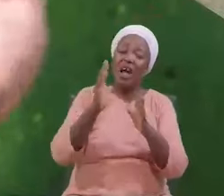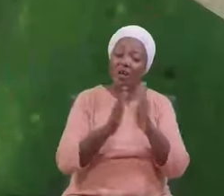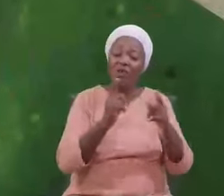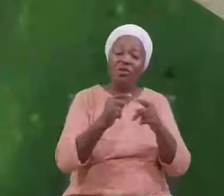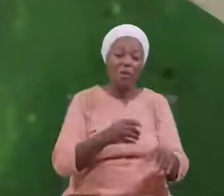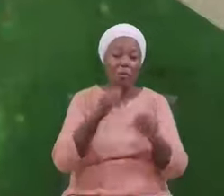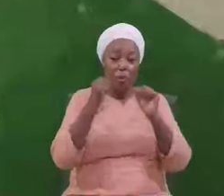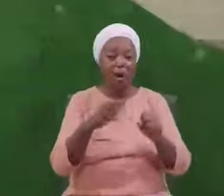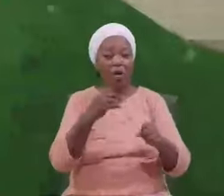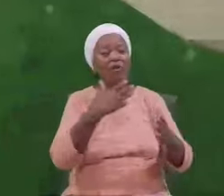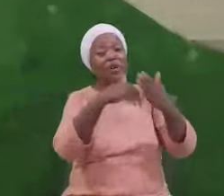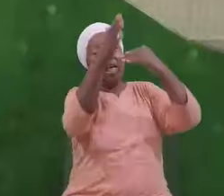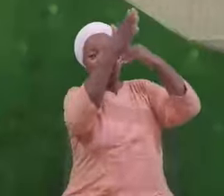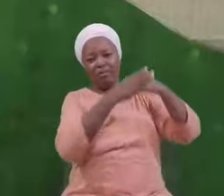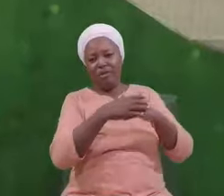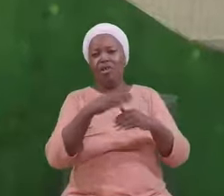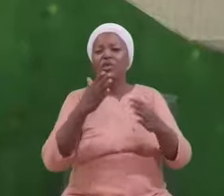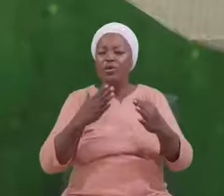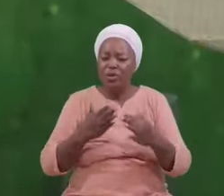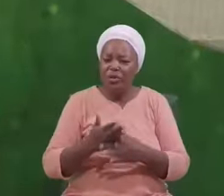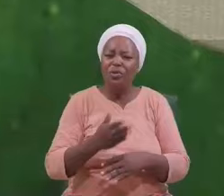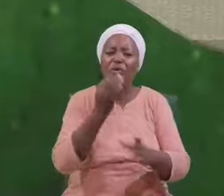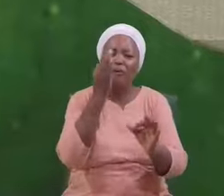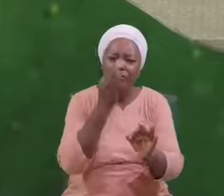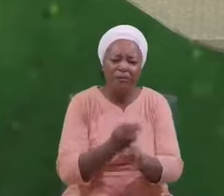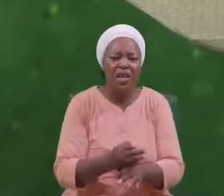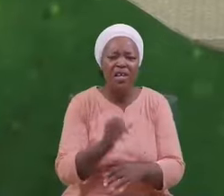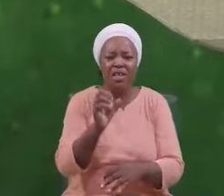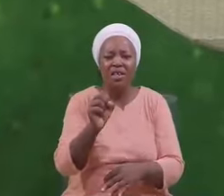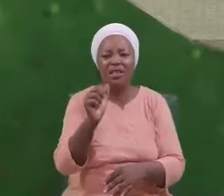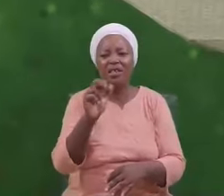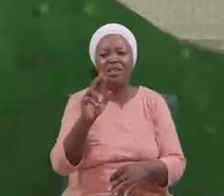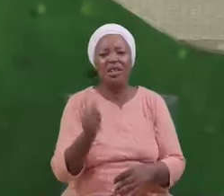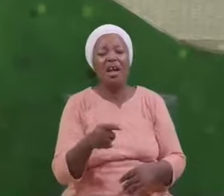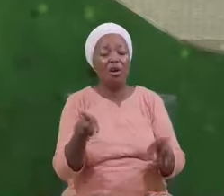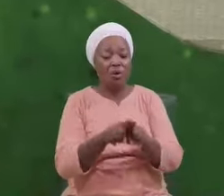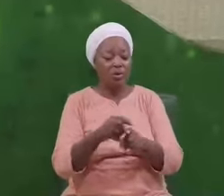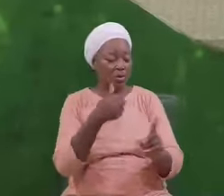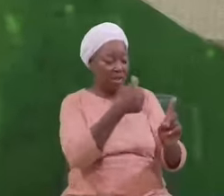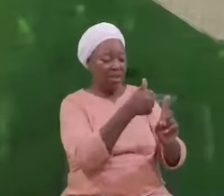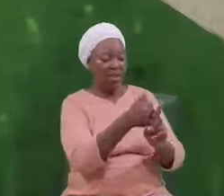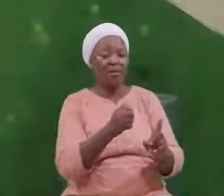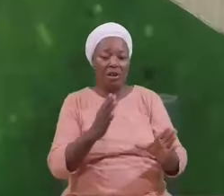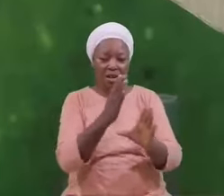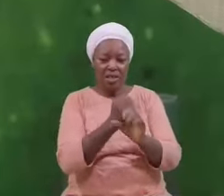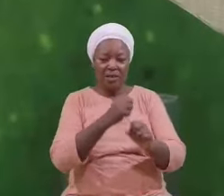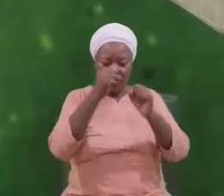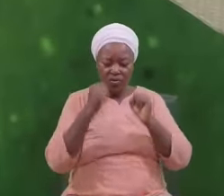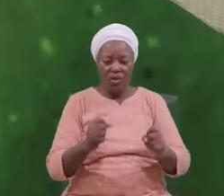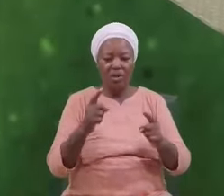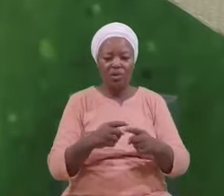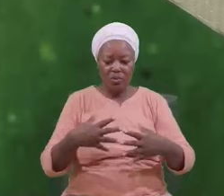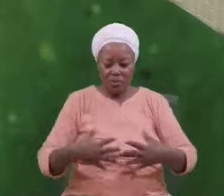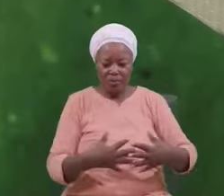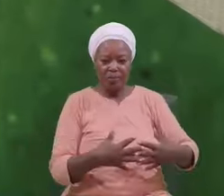ciel. C'est par la foi que Sarah elle-même, malgré son âge avancé, fut rendu